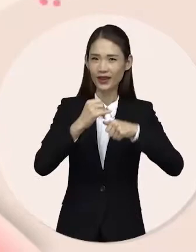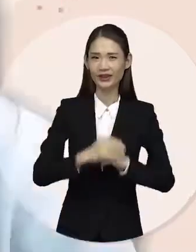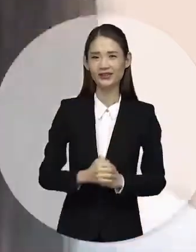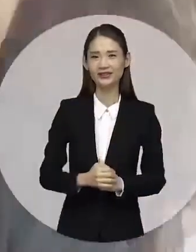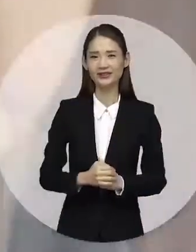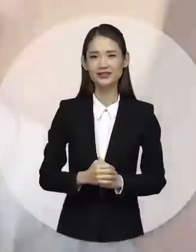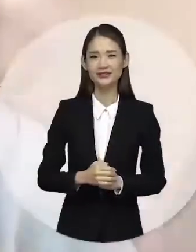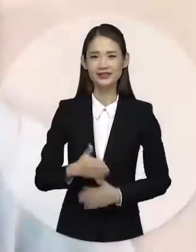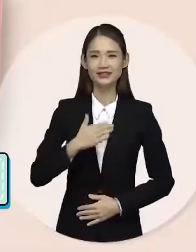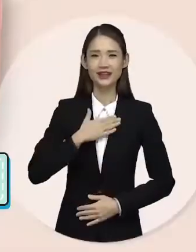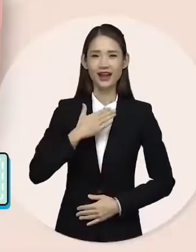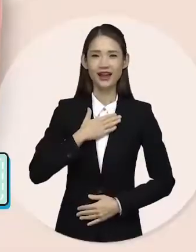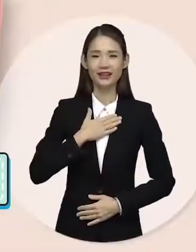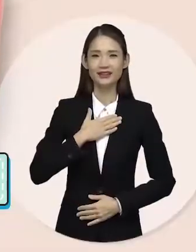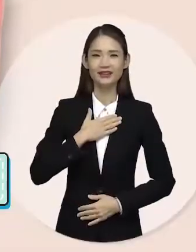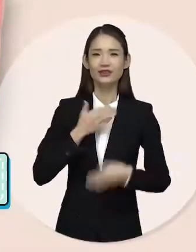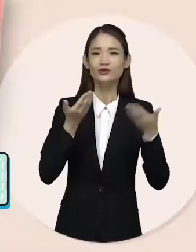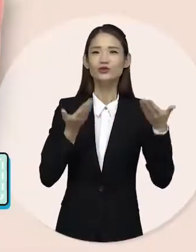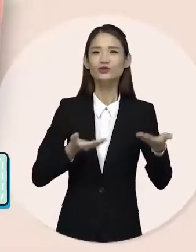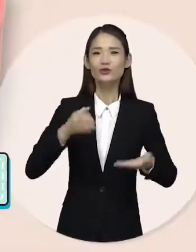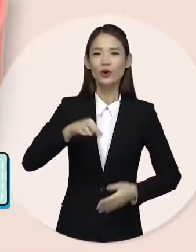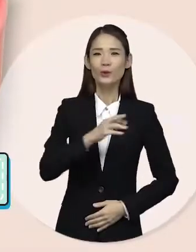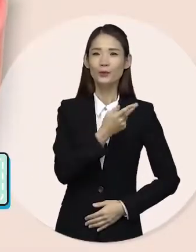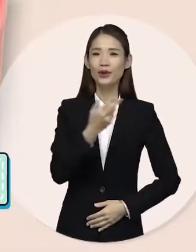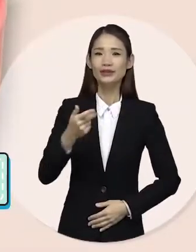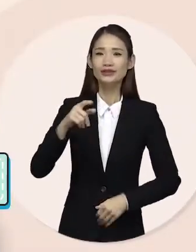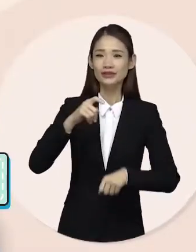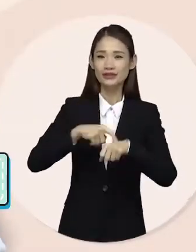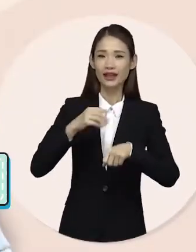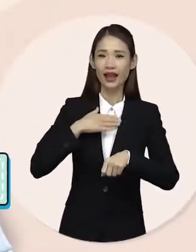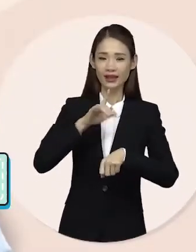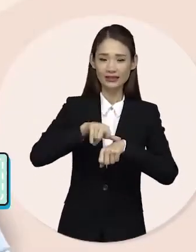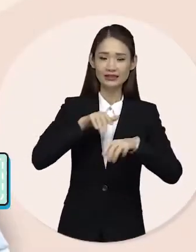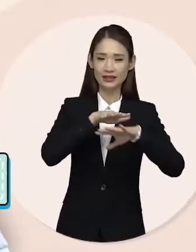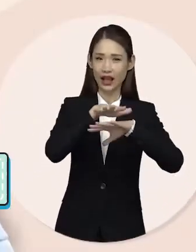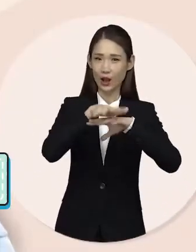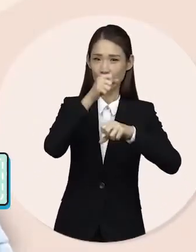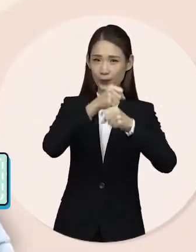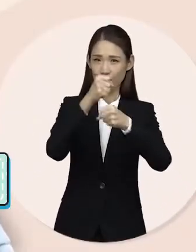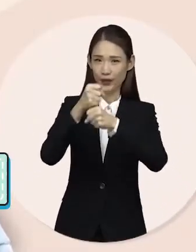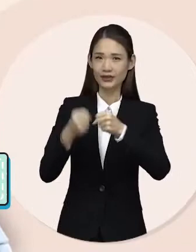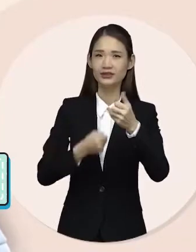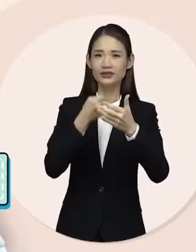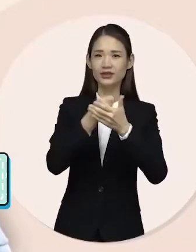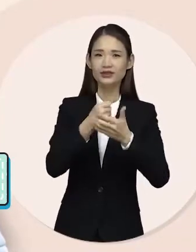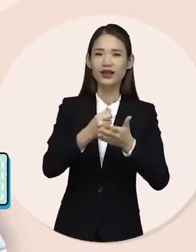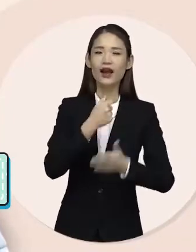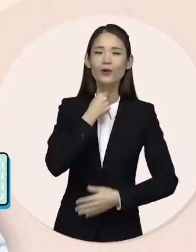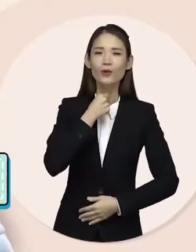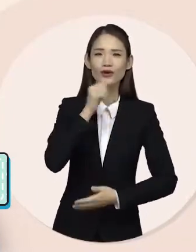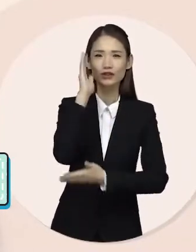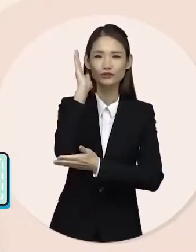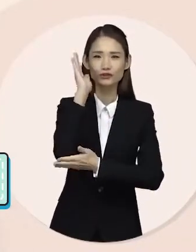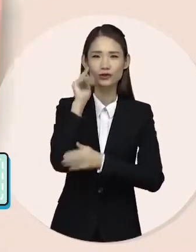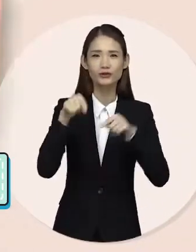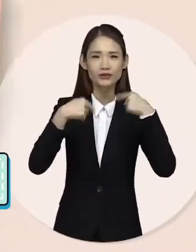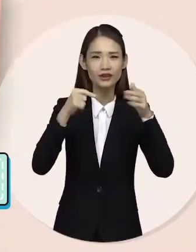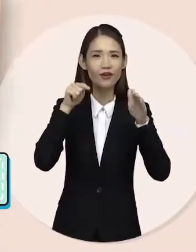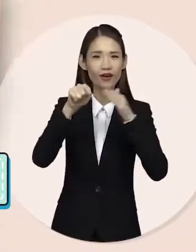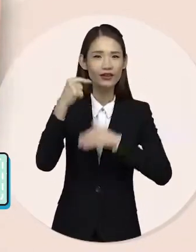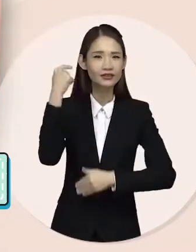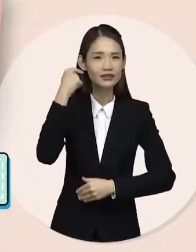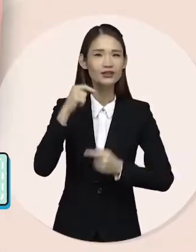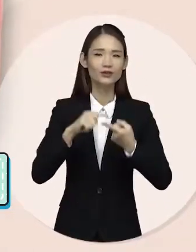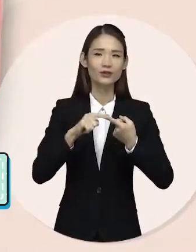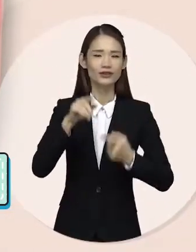연애. 나는 응. 공강 시간. 내가 응. 내 시간표를 정하고 내가 원하는 수업을 들을 수 있다는